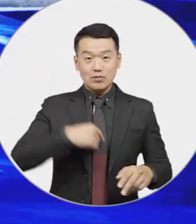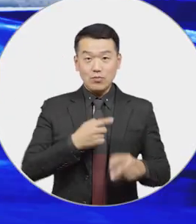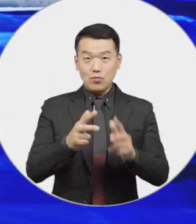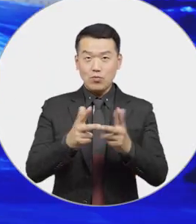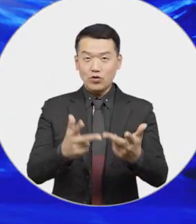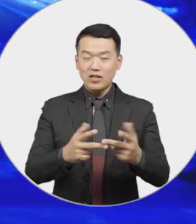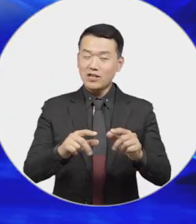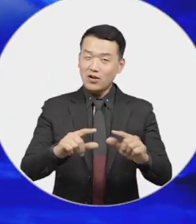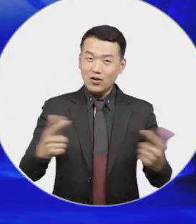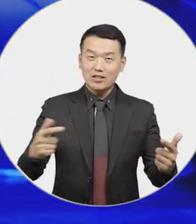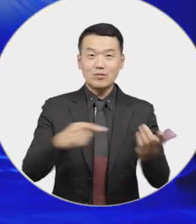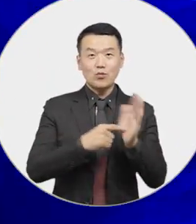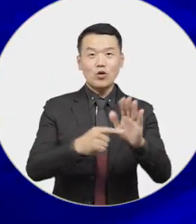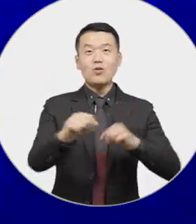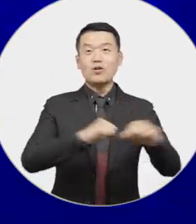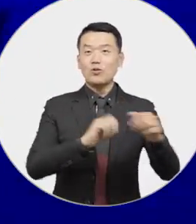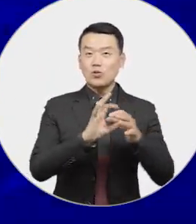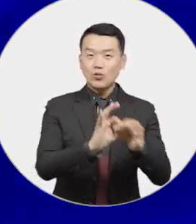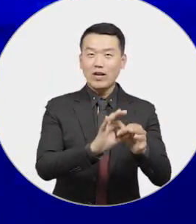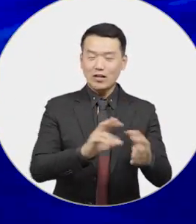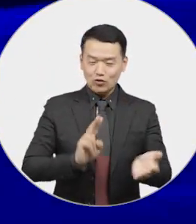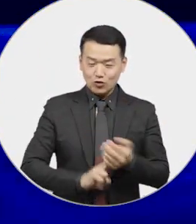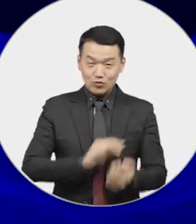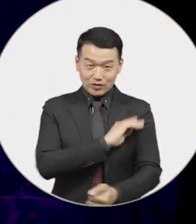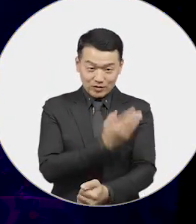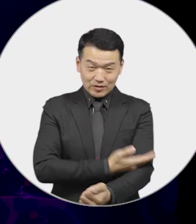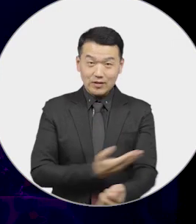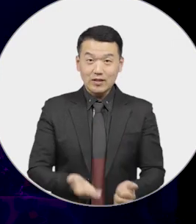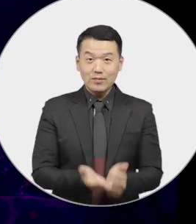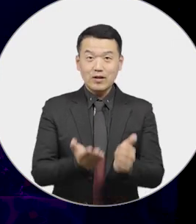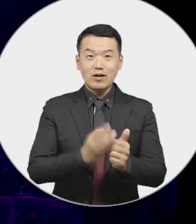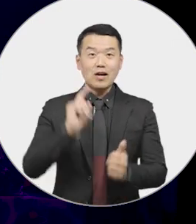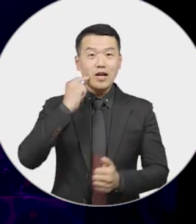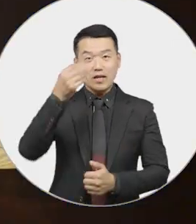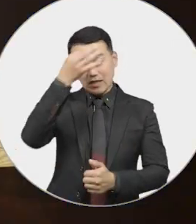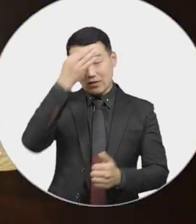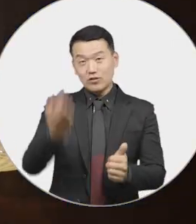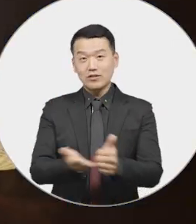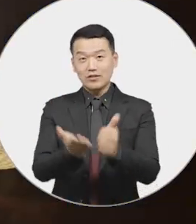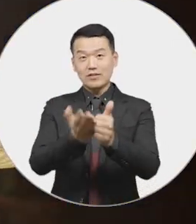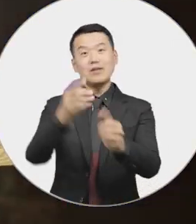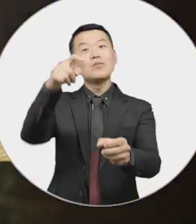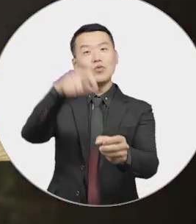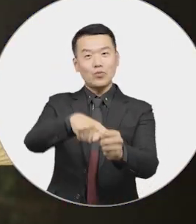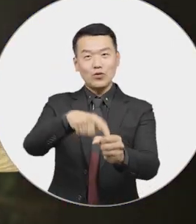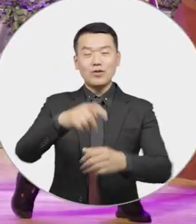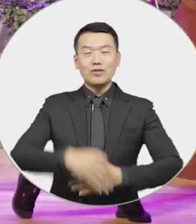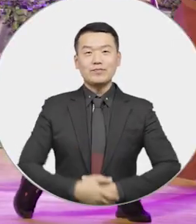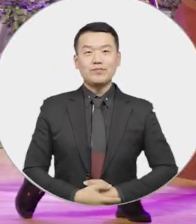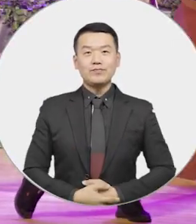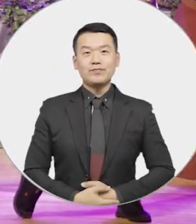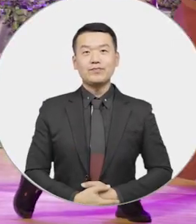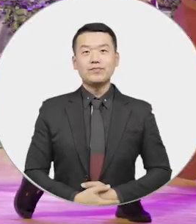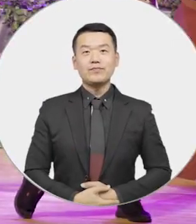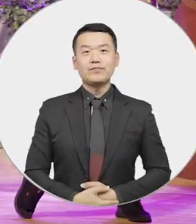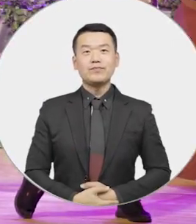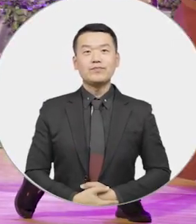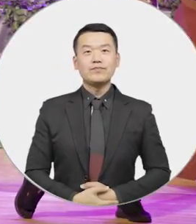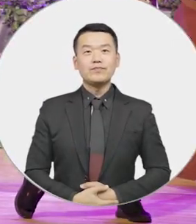학생들은 자기주도적 다양한 표현활동을 통해 잠재적 역량개발 및 예술적 재능신장을 목표로 합니다.